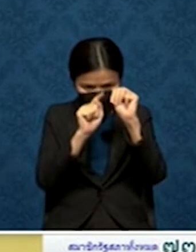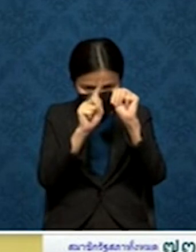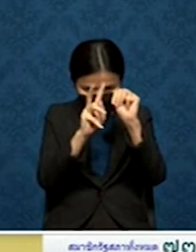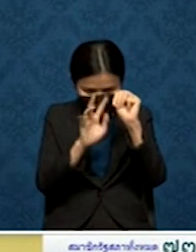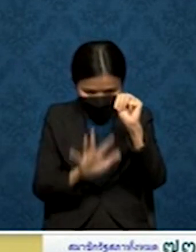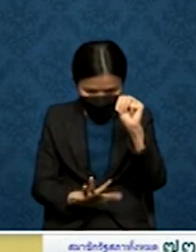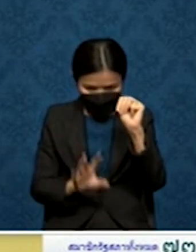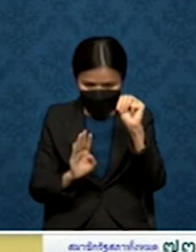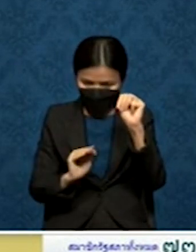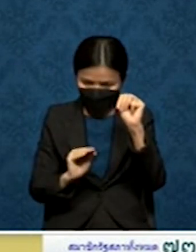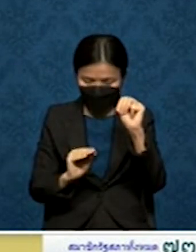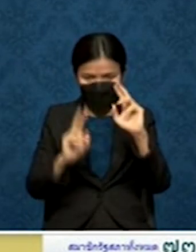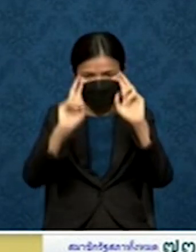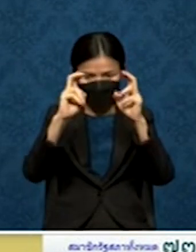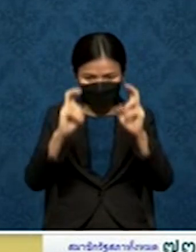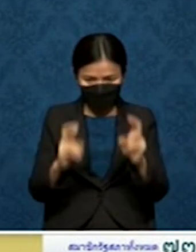30กว่าประเด็น